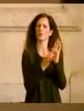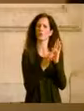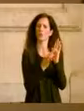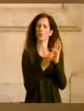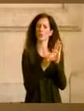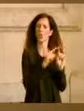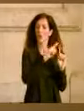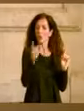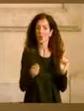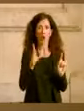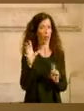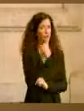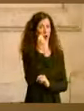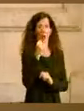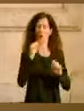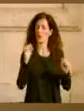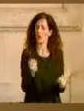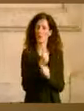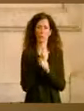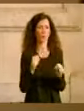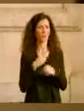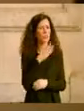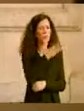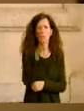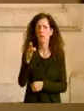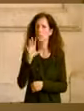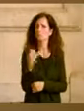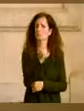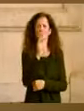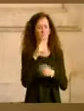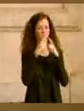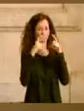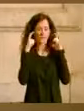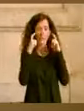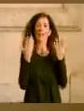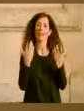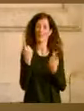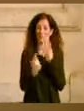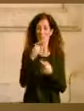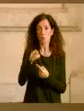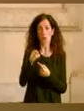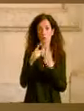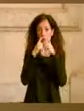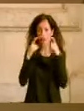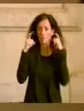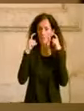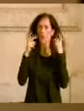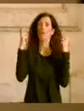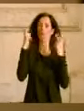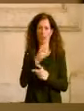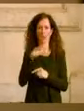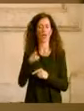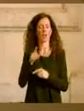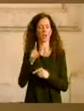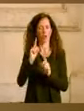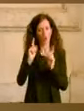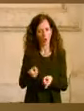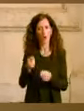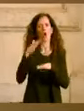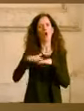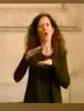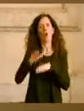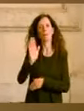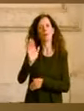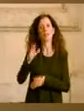tutt'oggi introvabili e in qualche modo la questione sicuramente rientra tra le competenze principali del commissario